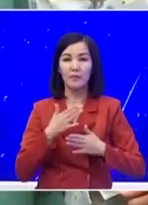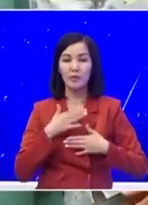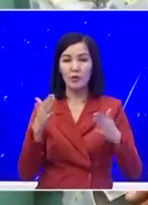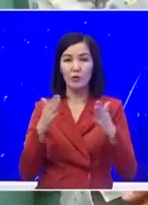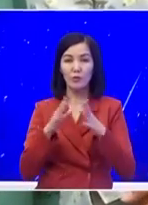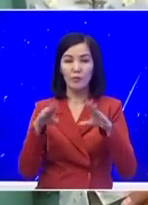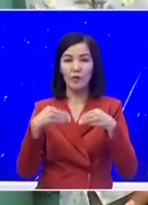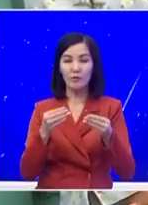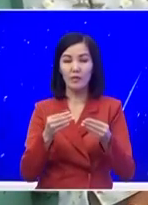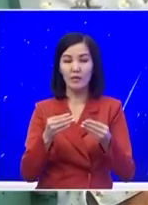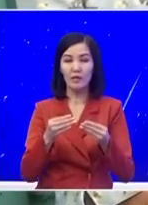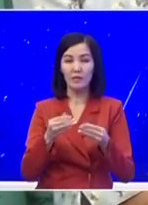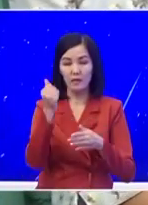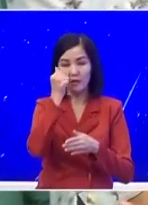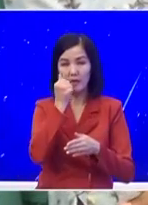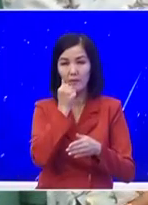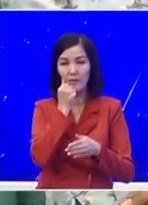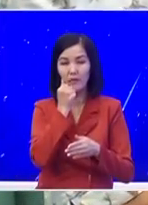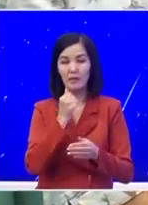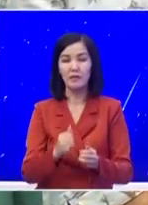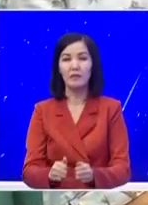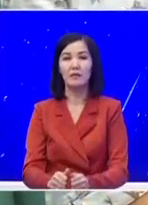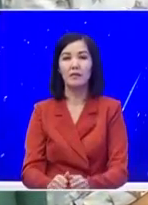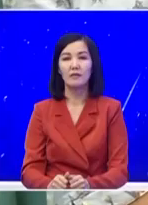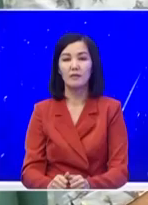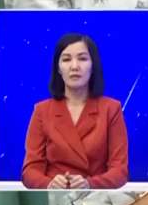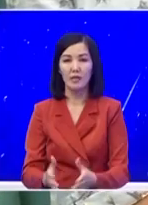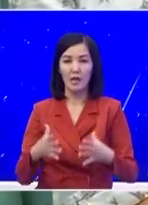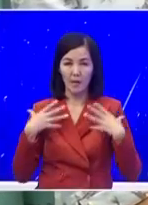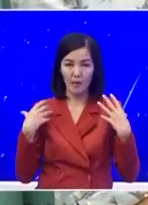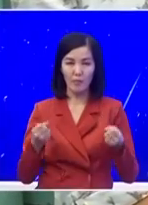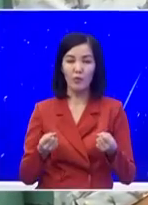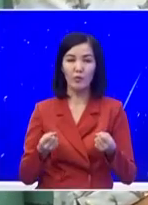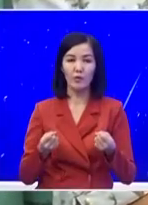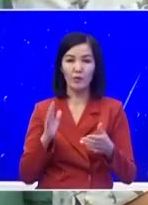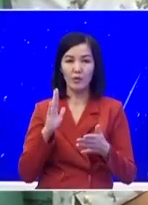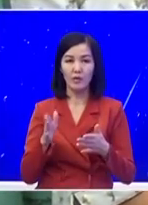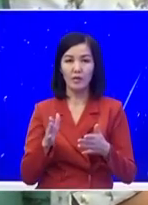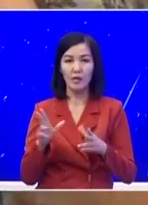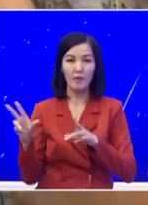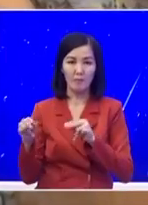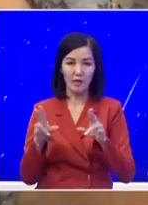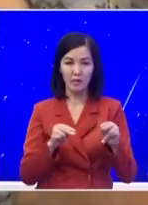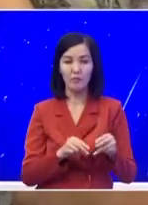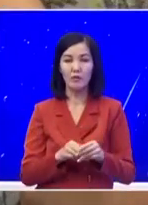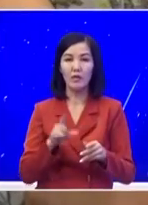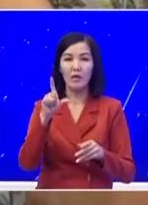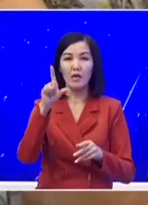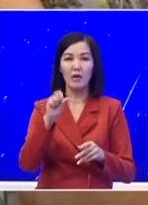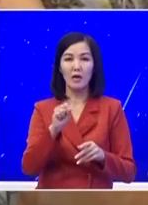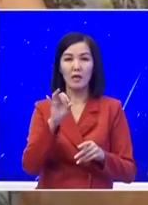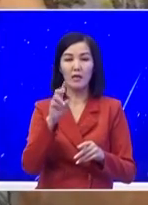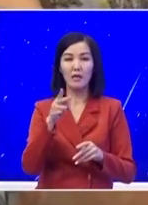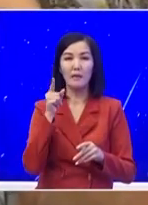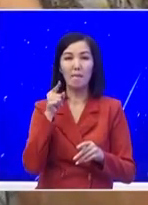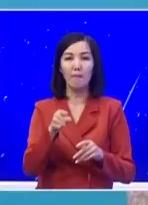нұрыңызды төге көріңіз жаратқан ием. Рахмет балаларым, аман болыңдар. Бақытты болыңдар. Бұл Харекет қорының 1000